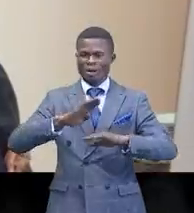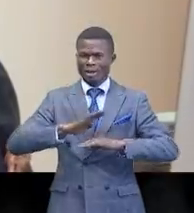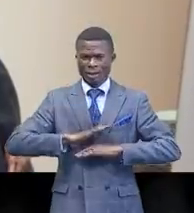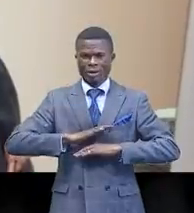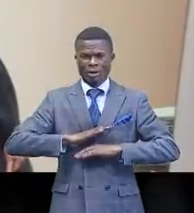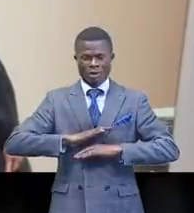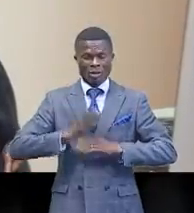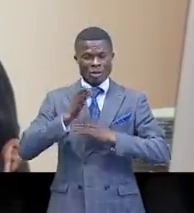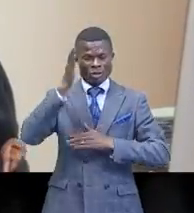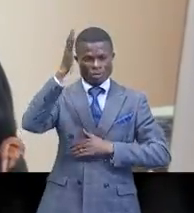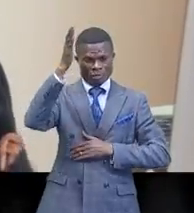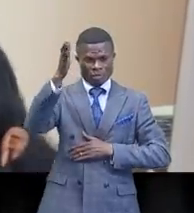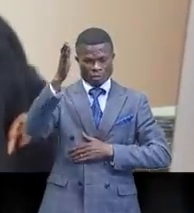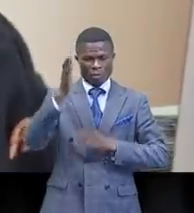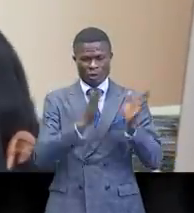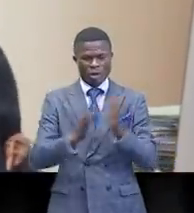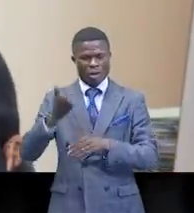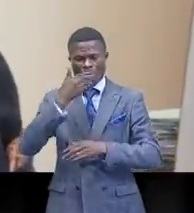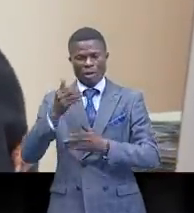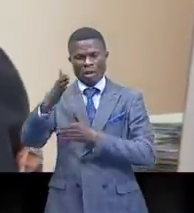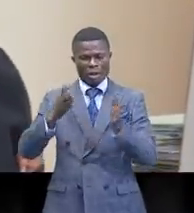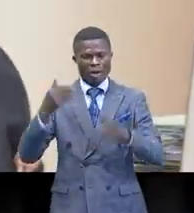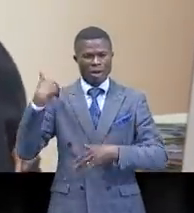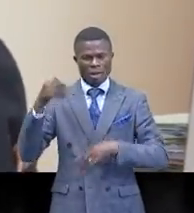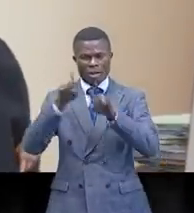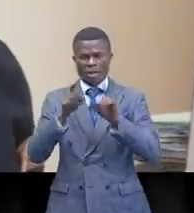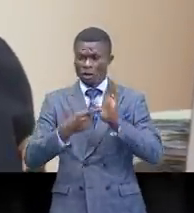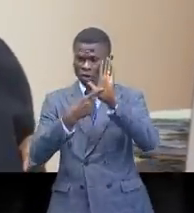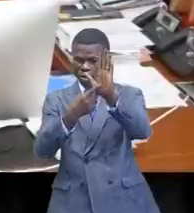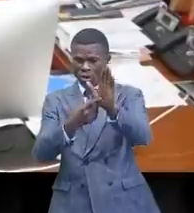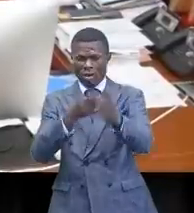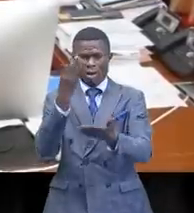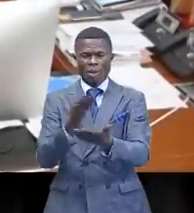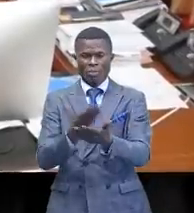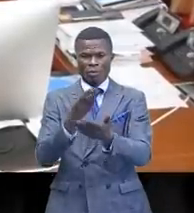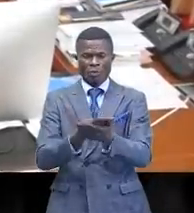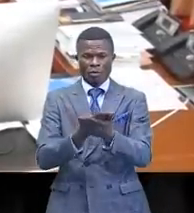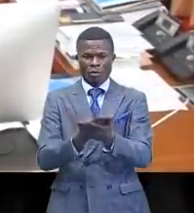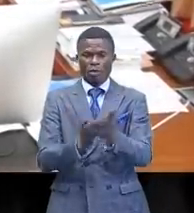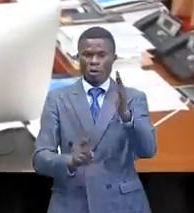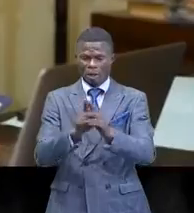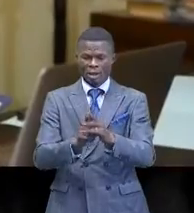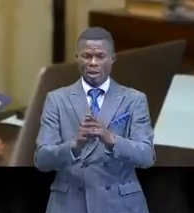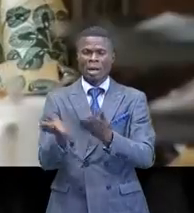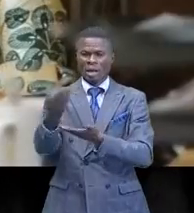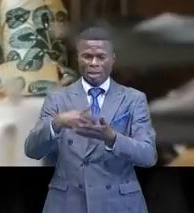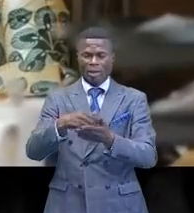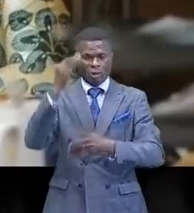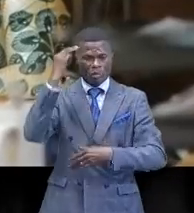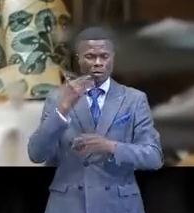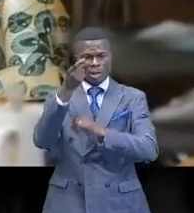à la perspective pour l'amélioration des recettes et la présentation du budget dès la rentrée parlementaire de